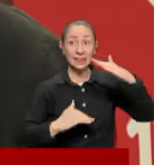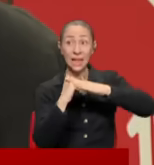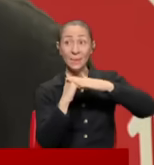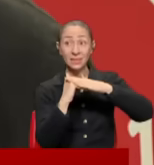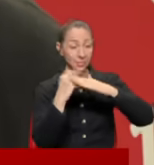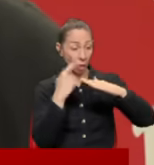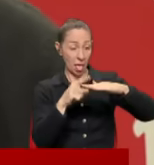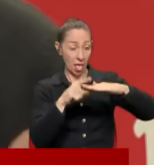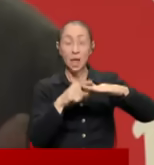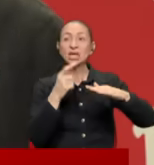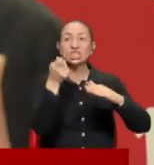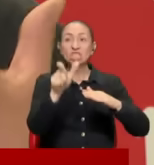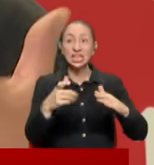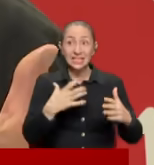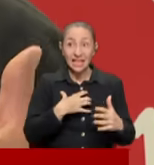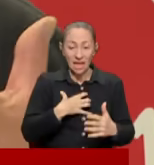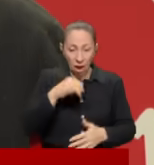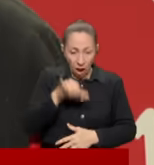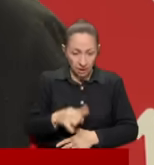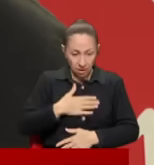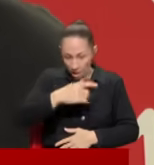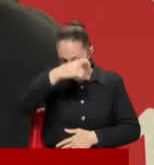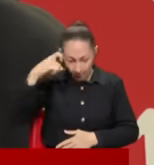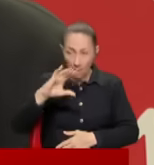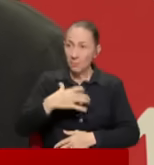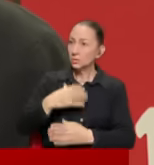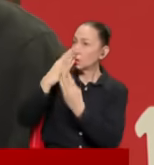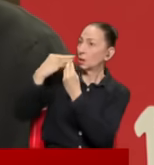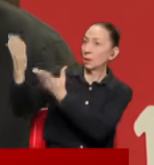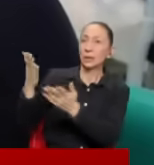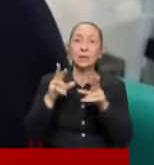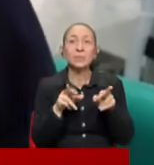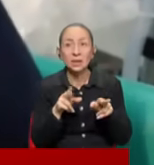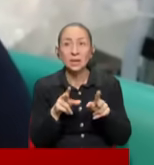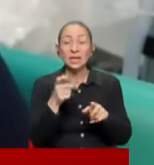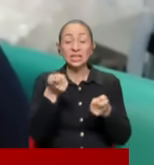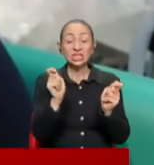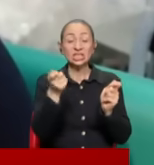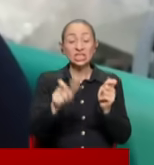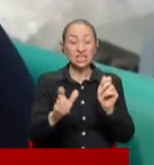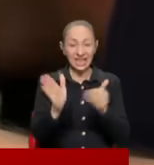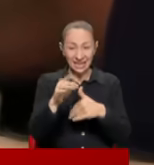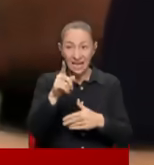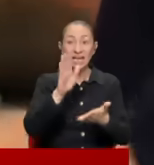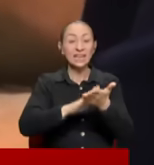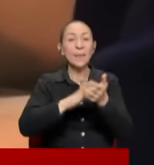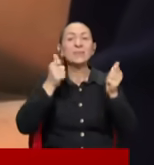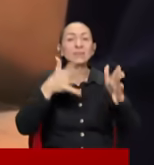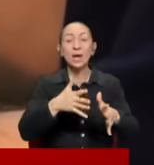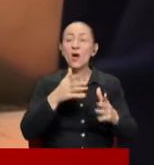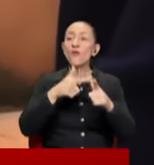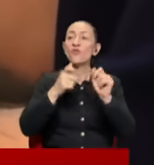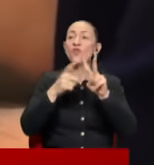uygulaması aslında işçinin kendisinin hak ettiği emeğin işverene bırakılması anlamına geliyor. İşçi sendikaları hem kıdem tazminatının